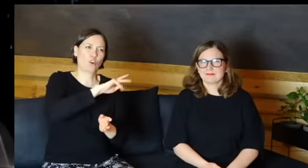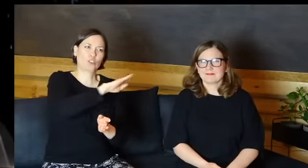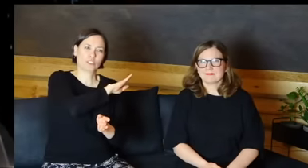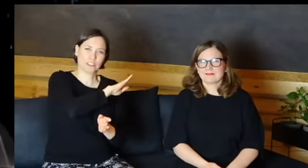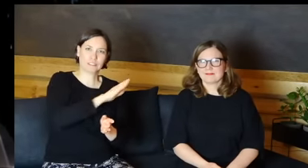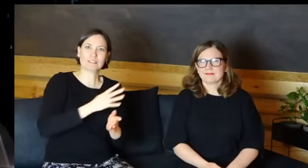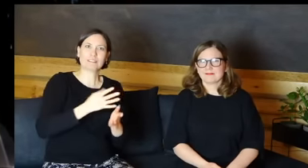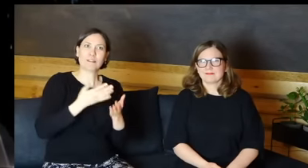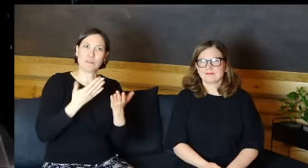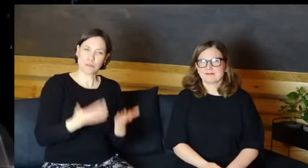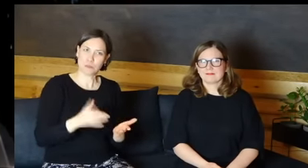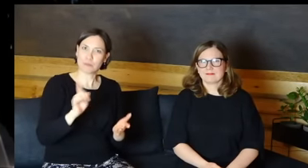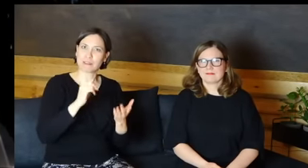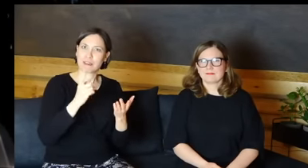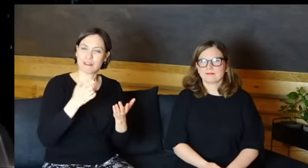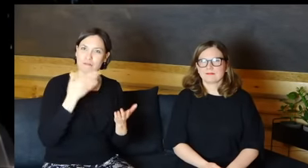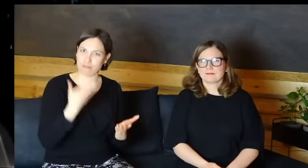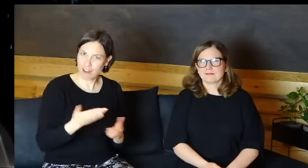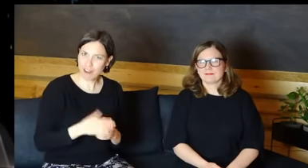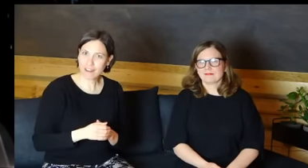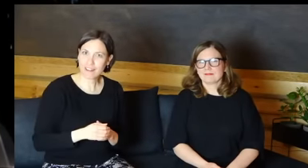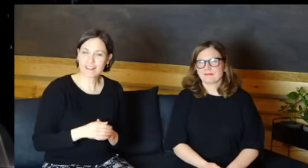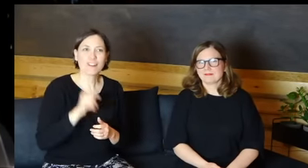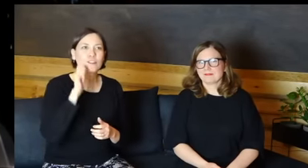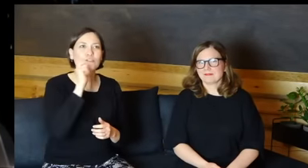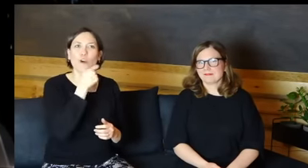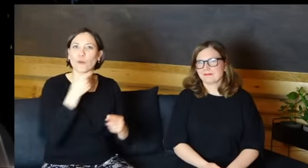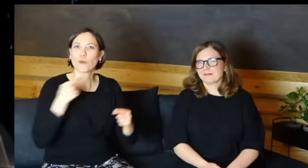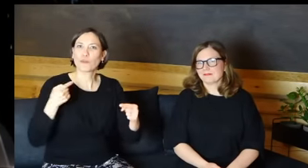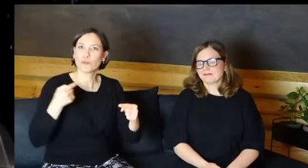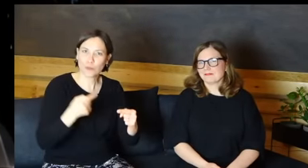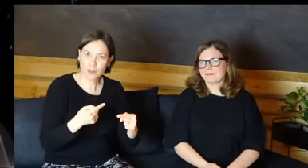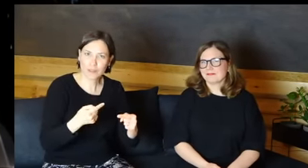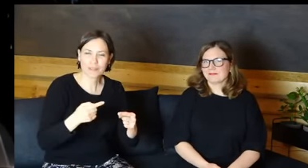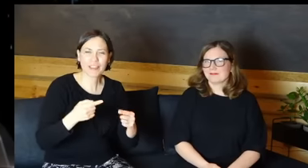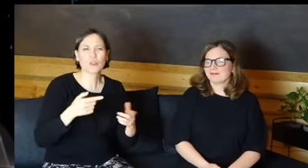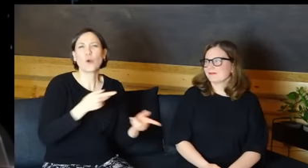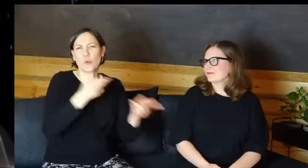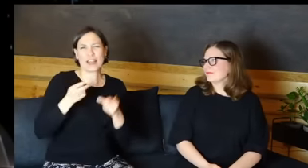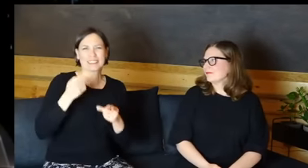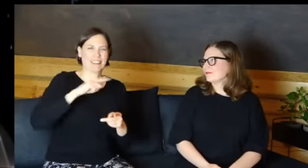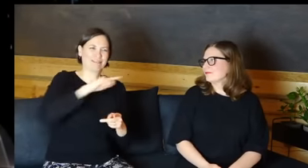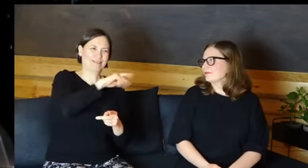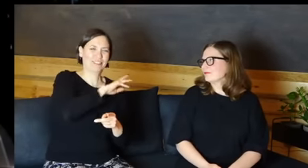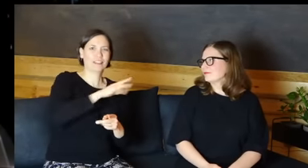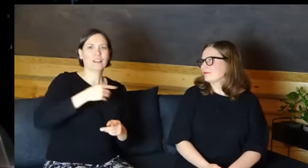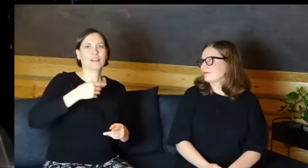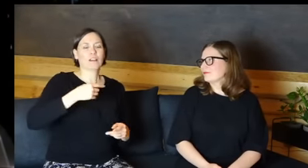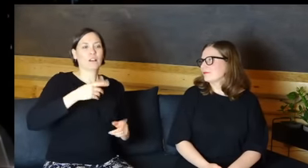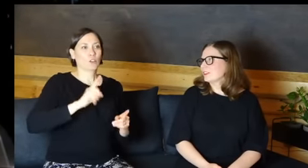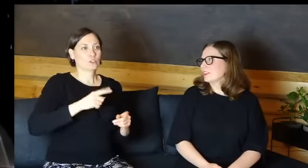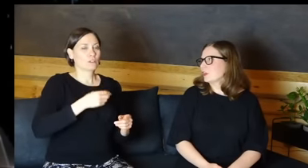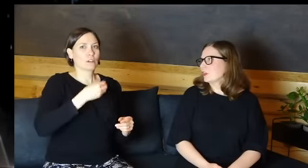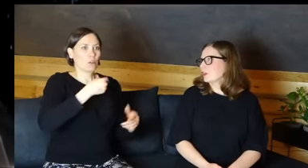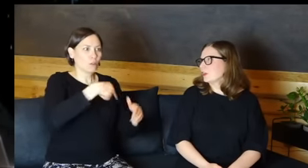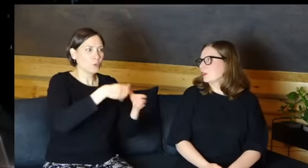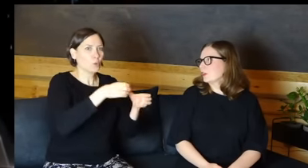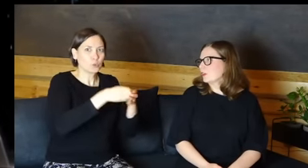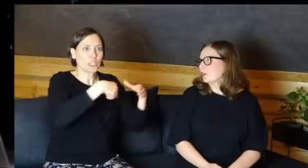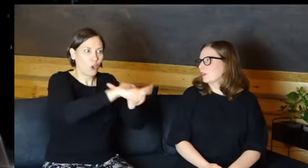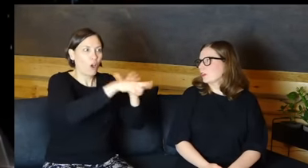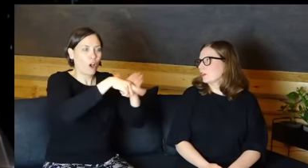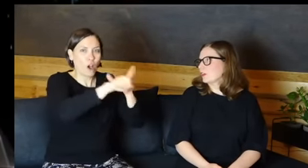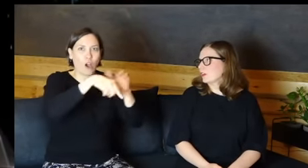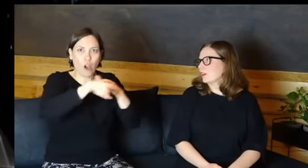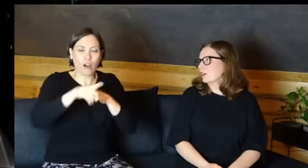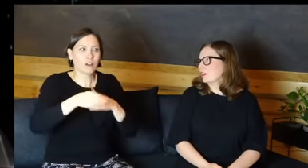tuossa joulualla, niin 11 jouluruuan jälkeen, kun on käynyt eri yksikössä, niin suhteellisen tänä kinkkua. Nytkin on